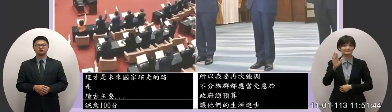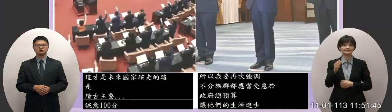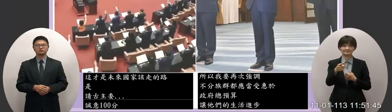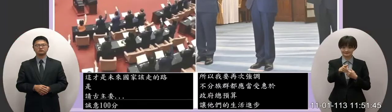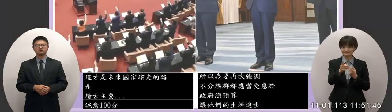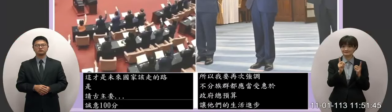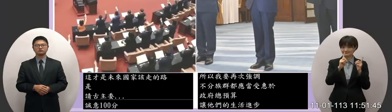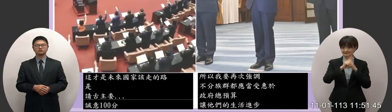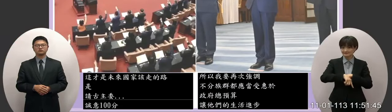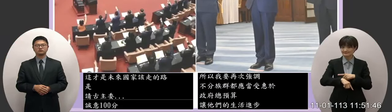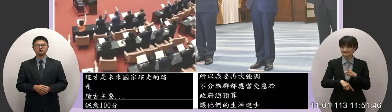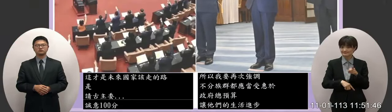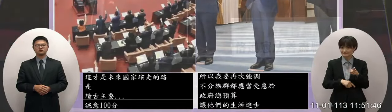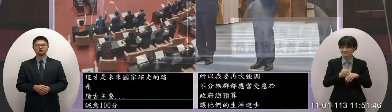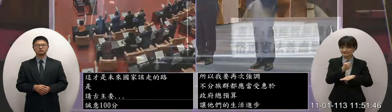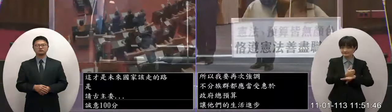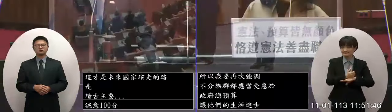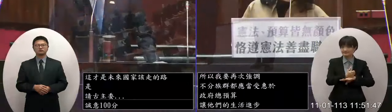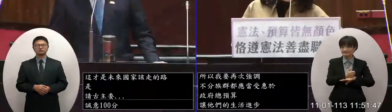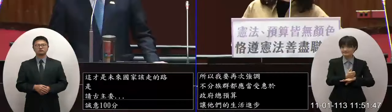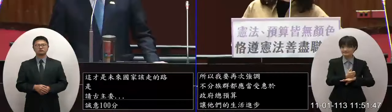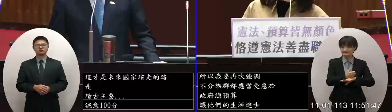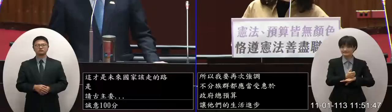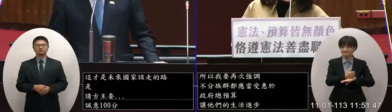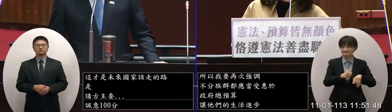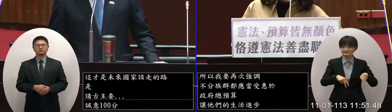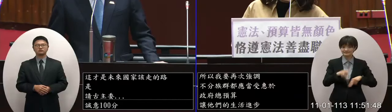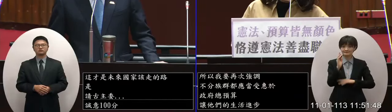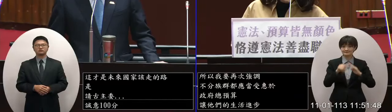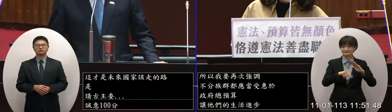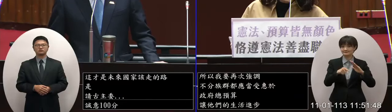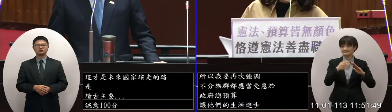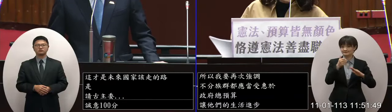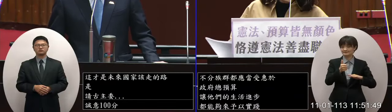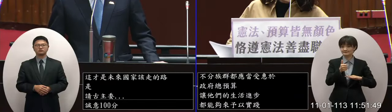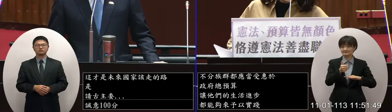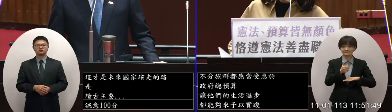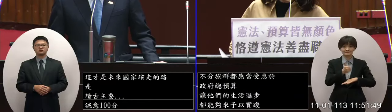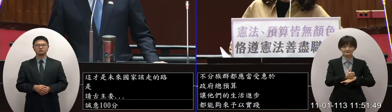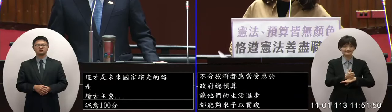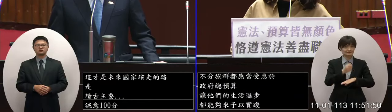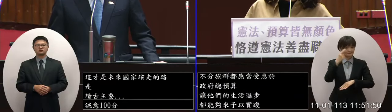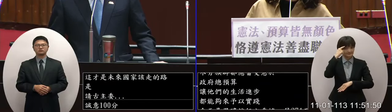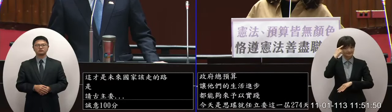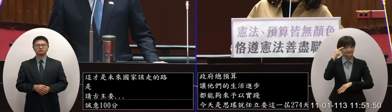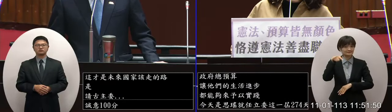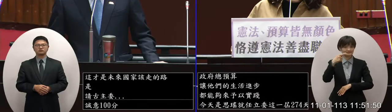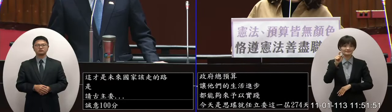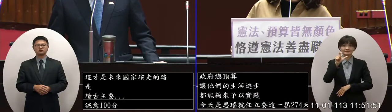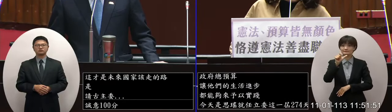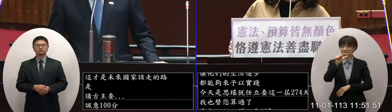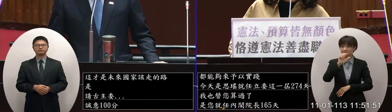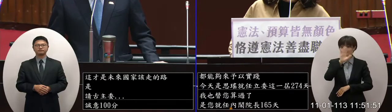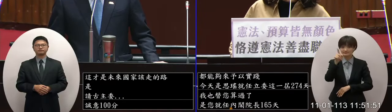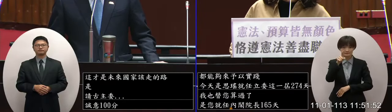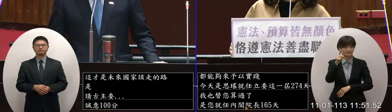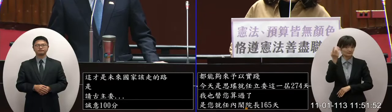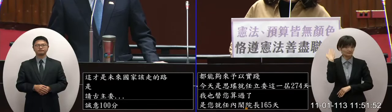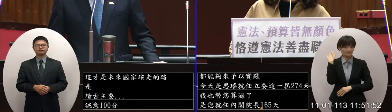任这个内阁院长165天。您还记得您的誓词